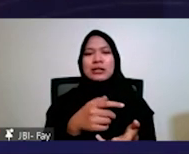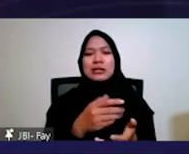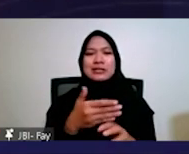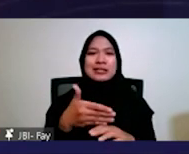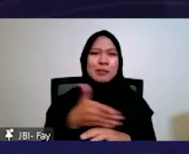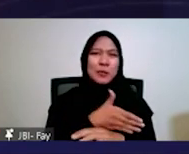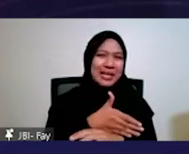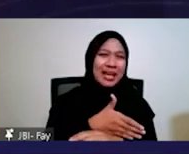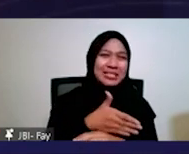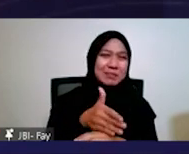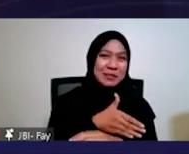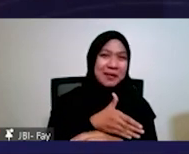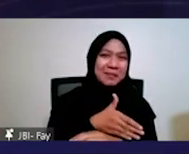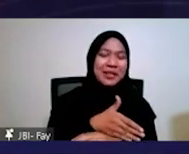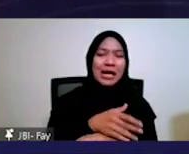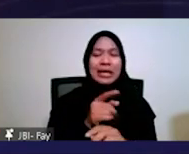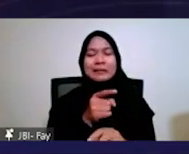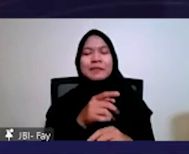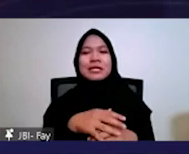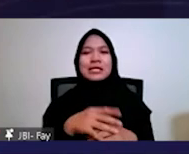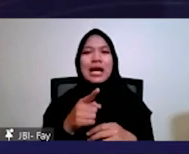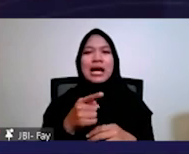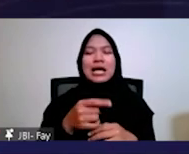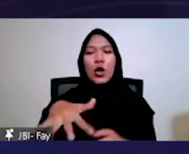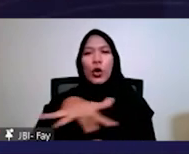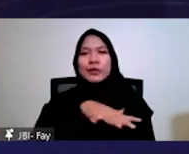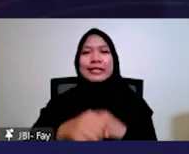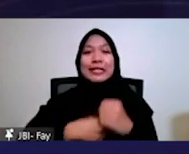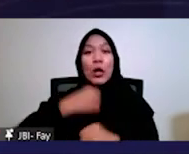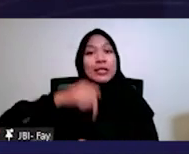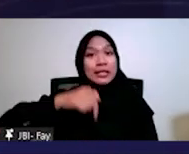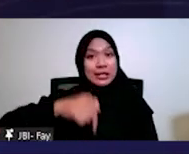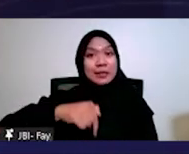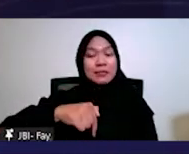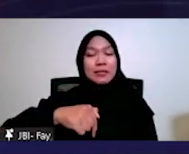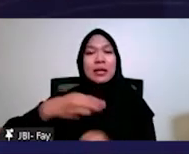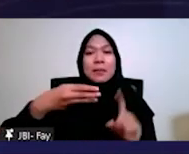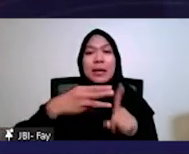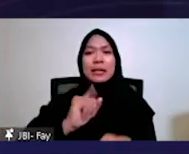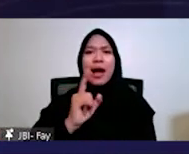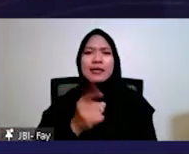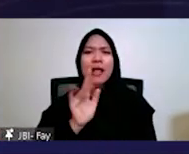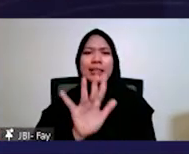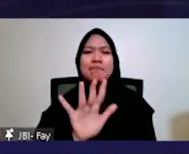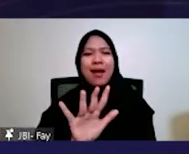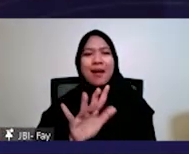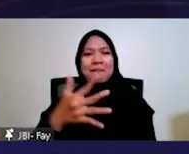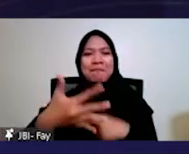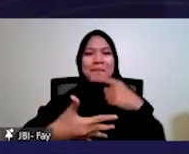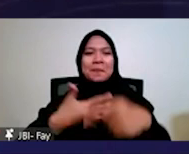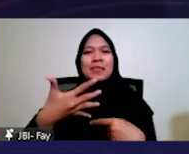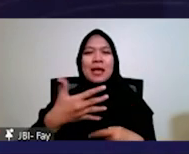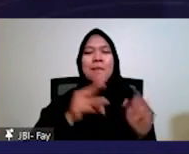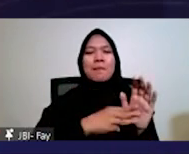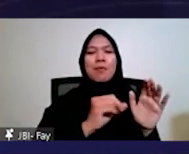serat sebelumnya boleh nah di dalam kondisi tahun ini Bank Indonesia punya lima jamur nih jamu mene